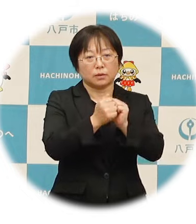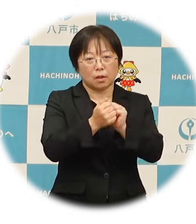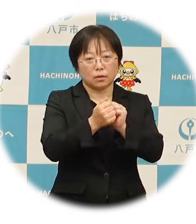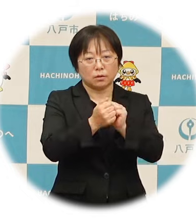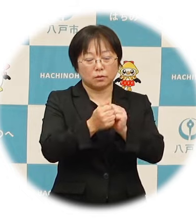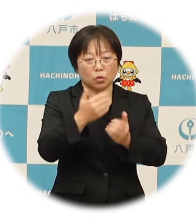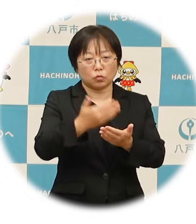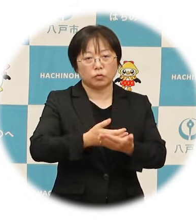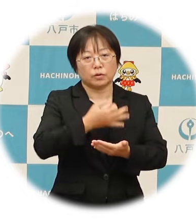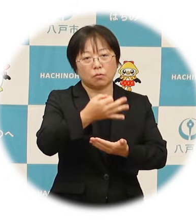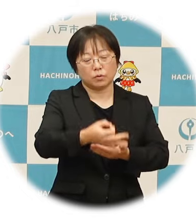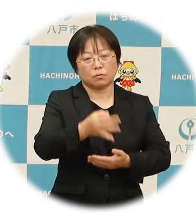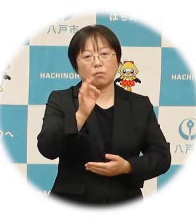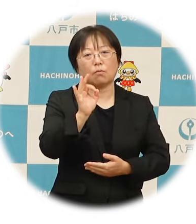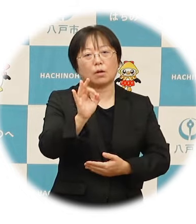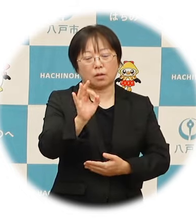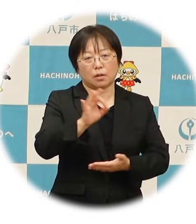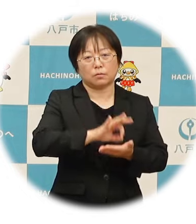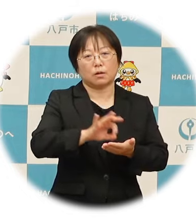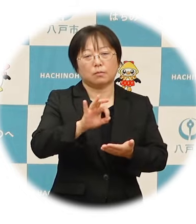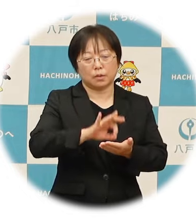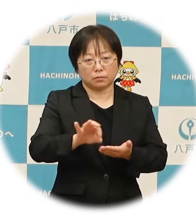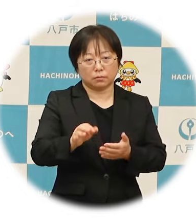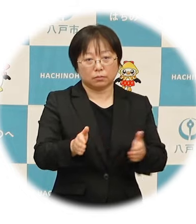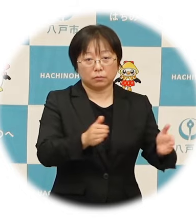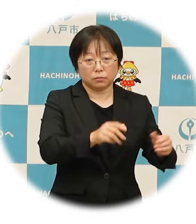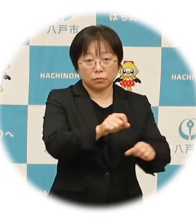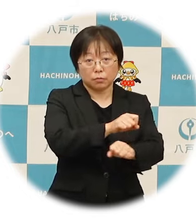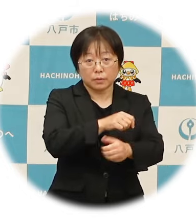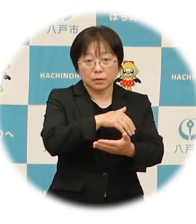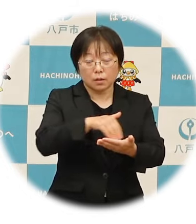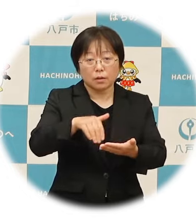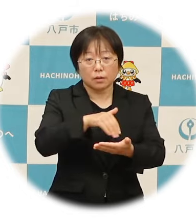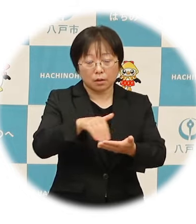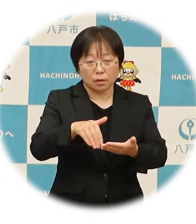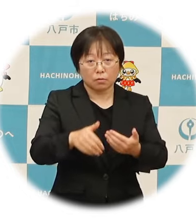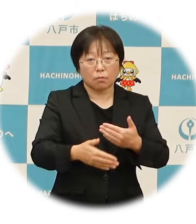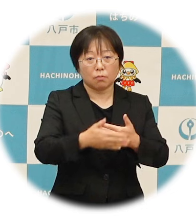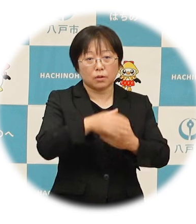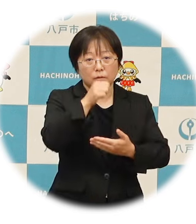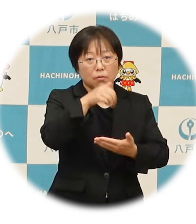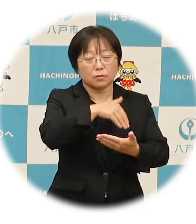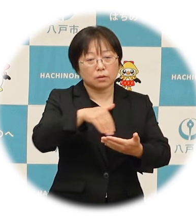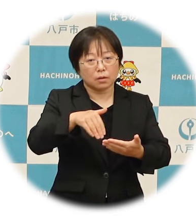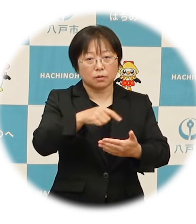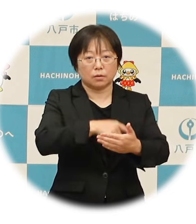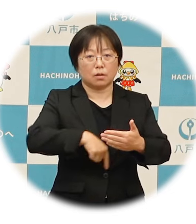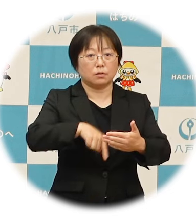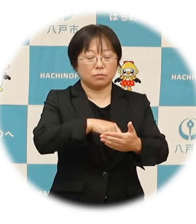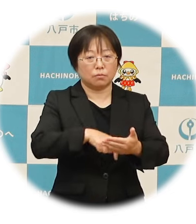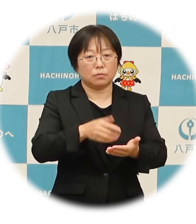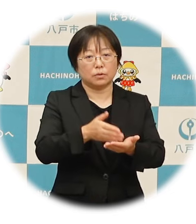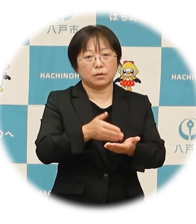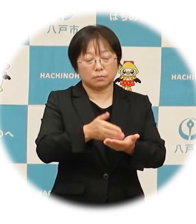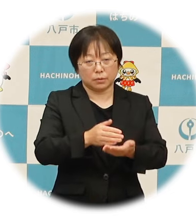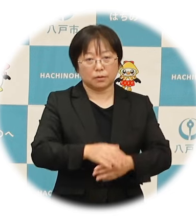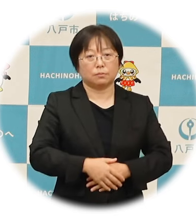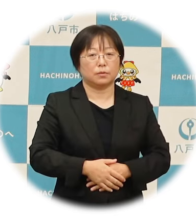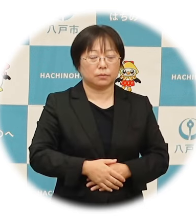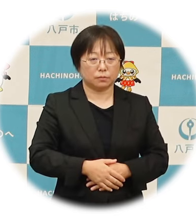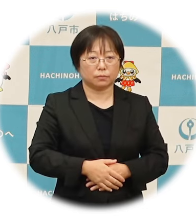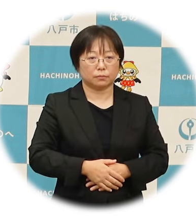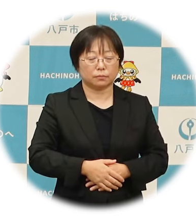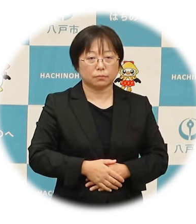繰越金であります。次に特別会計の補正予算の主なものについて説明いたします